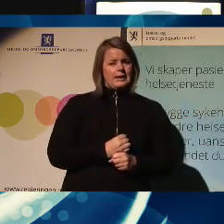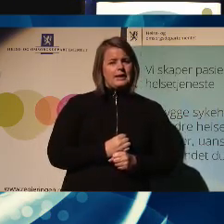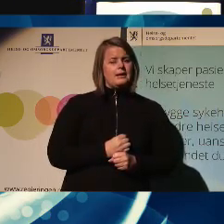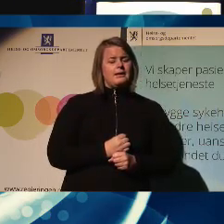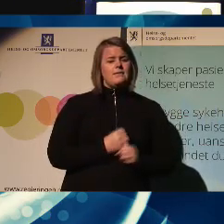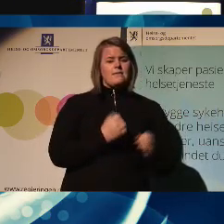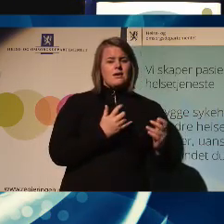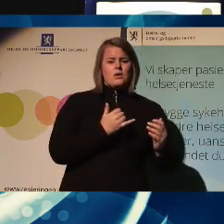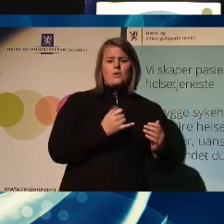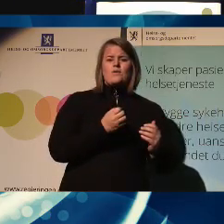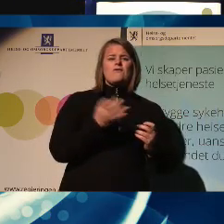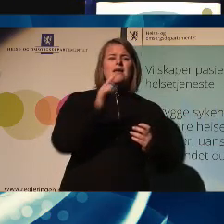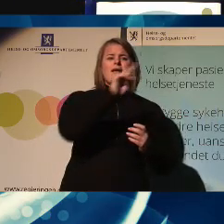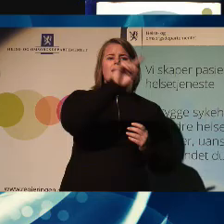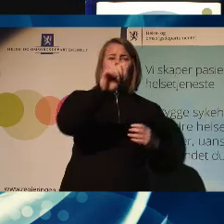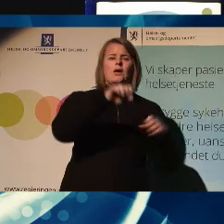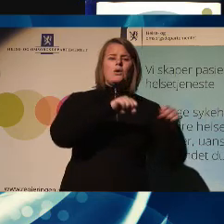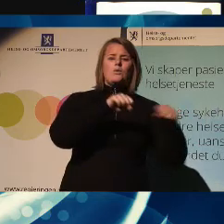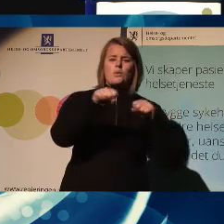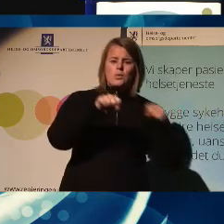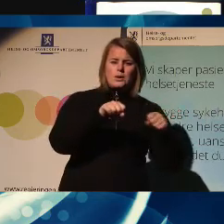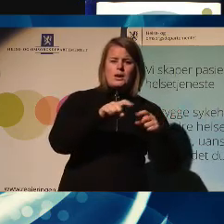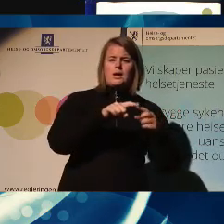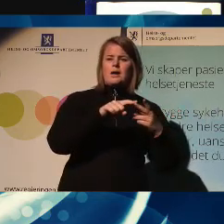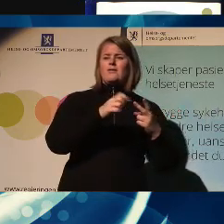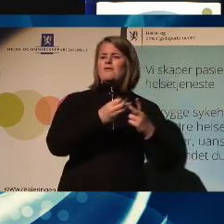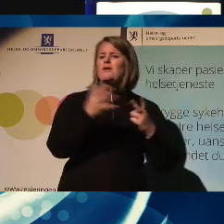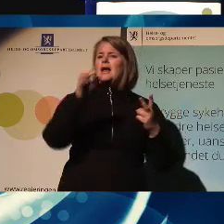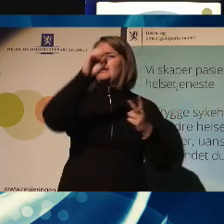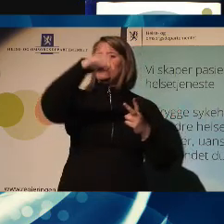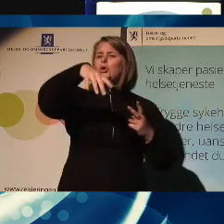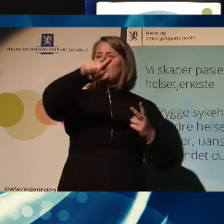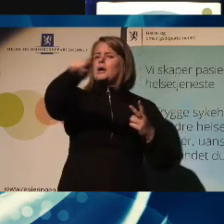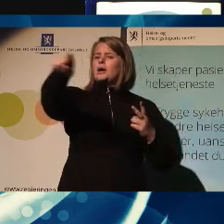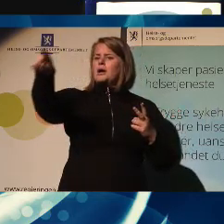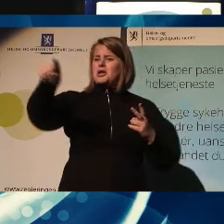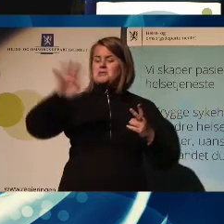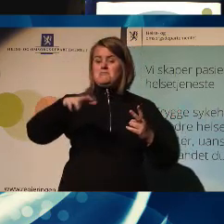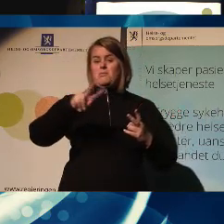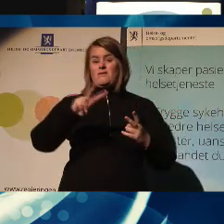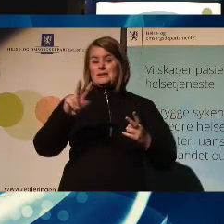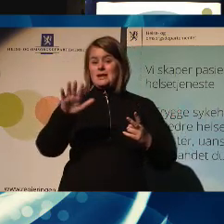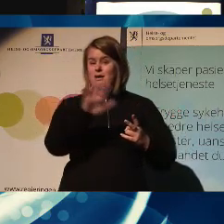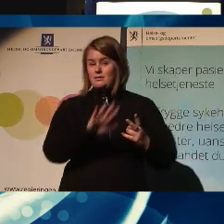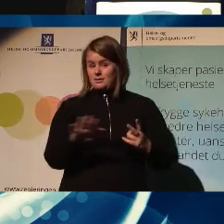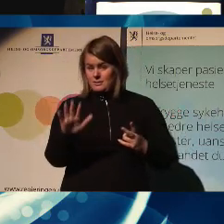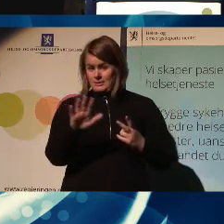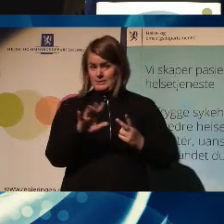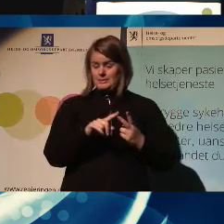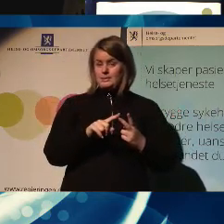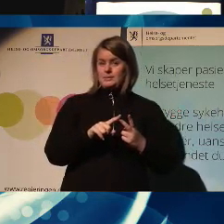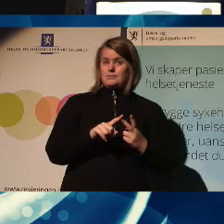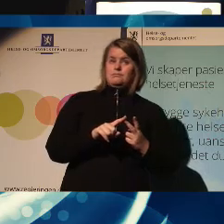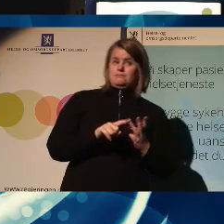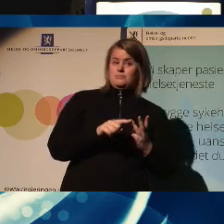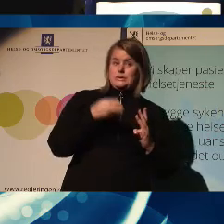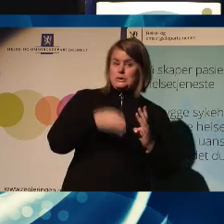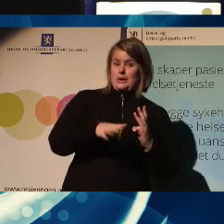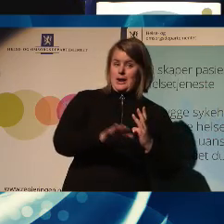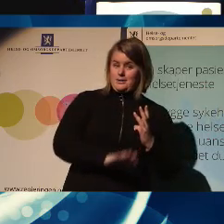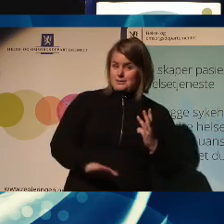flere kommuner og byer på Vestlandet, på